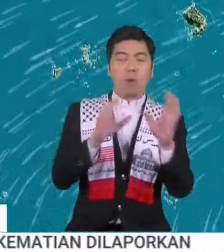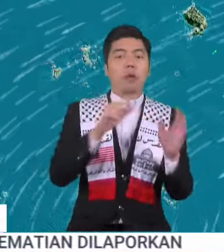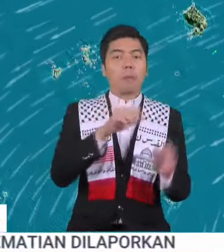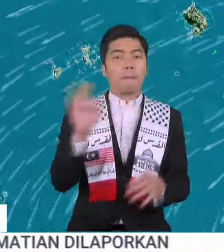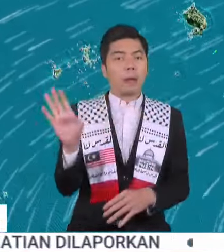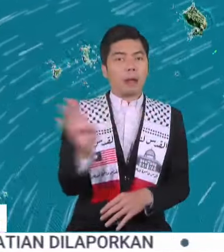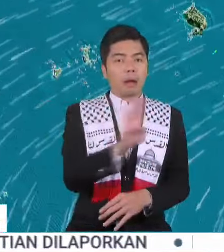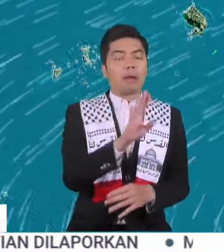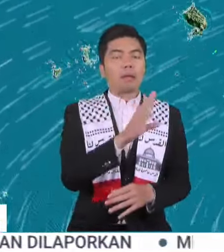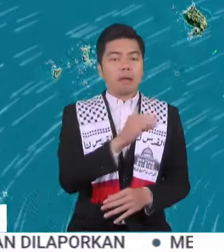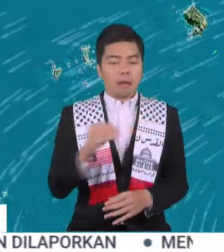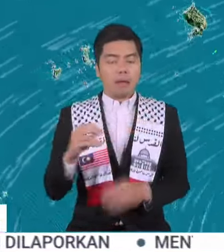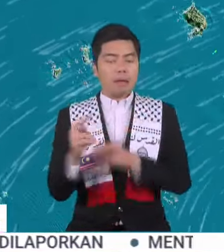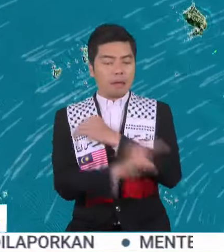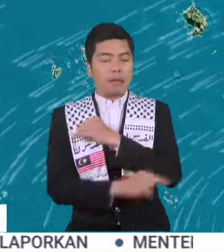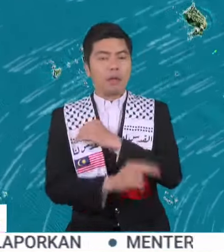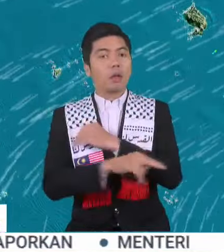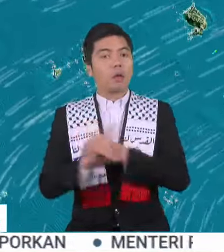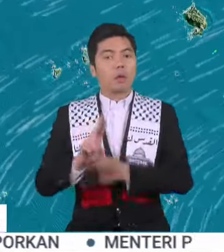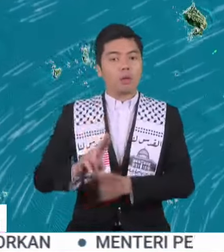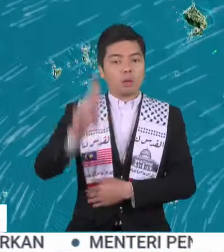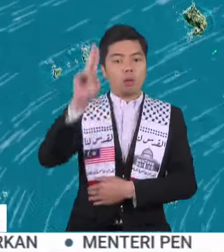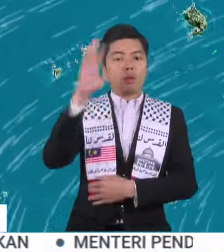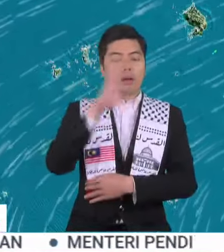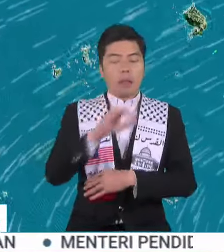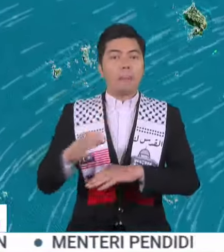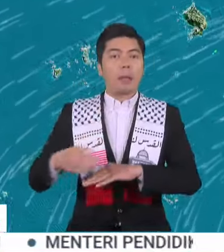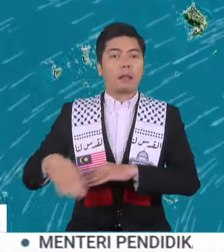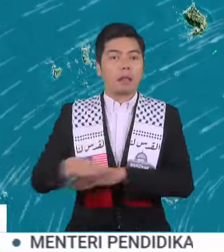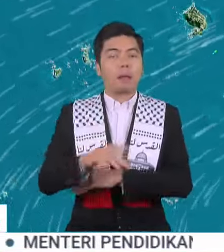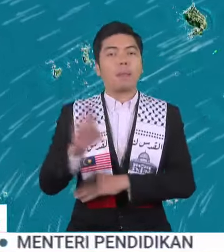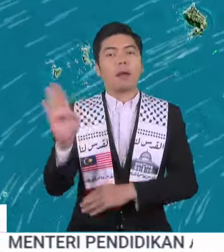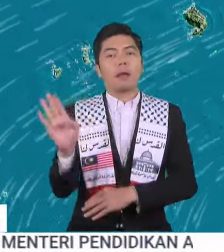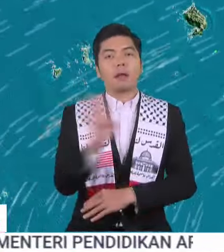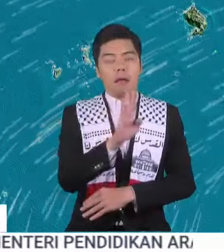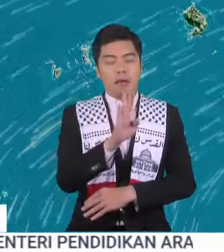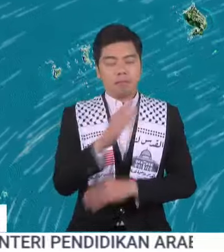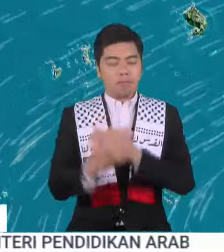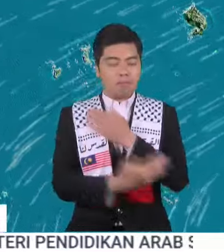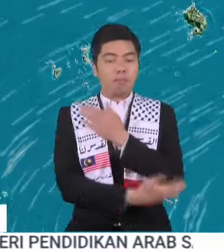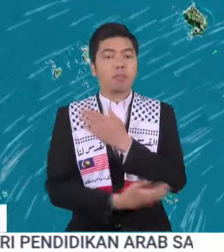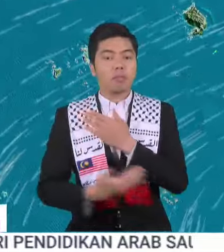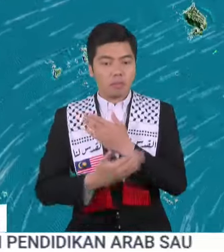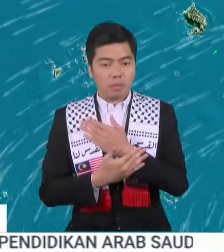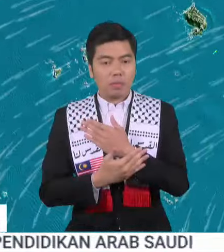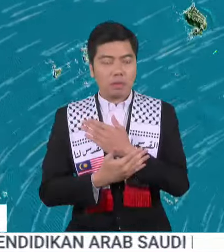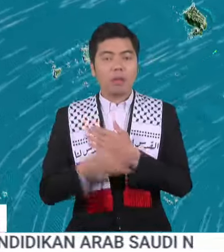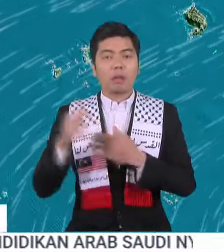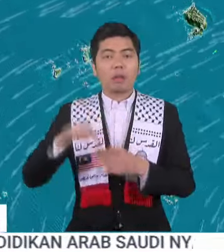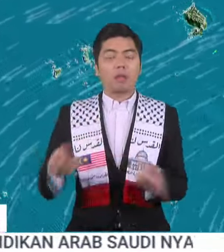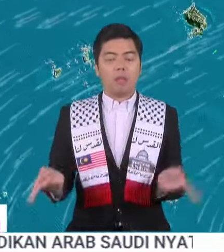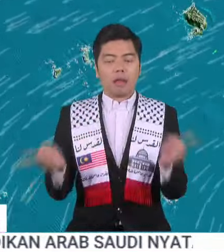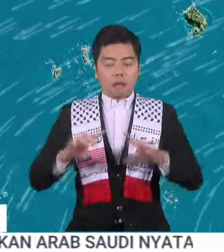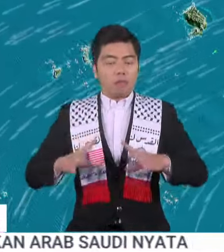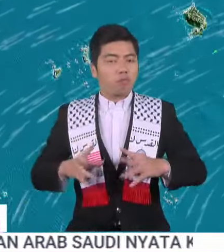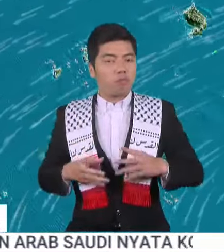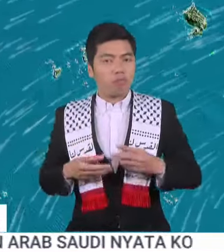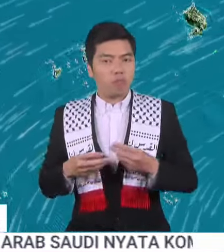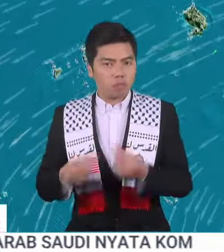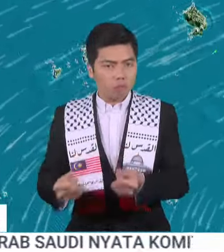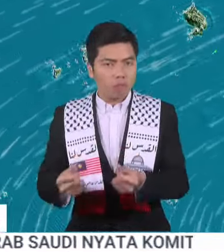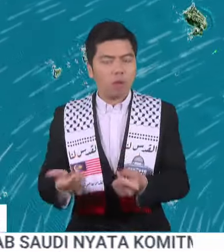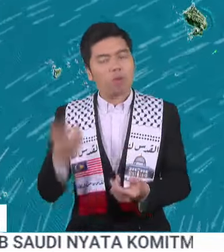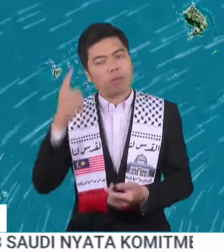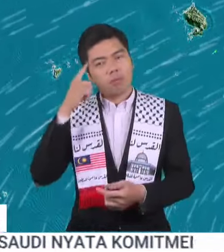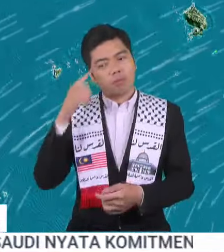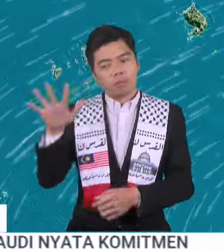memasuki negeri-negeri utara dan juga pantai barat semenanjung. Dan keadaan ini dijangkakan akan beransur reda